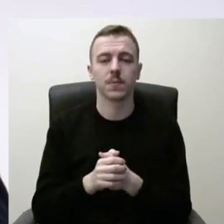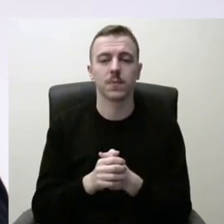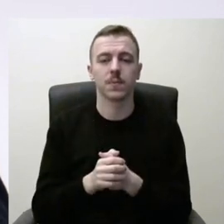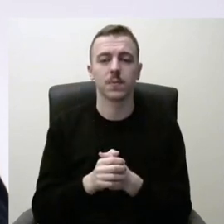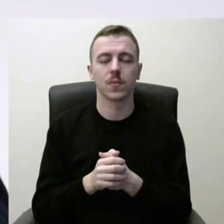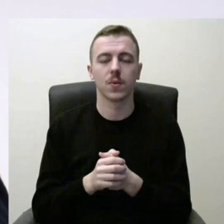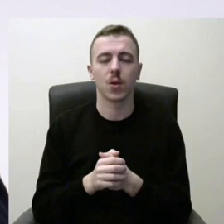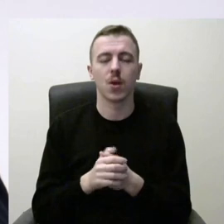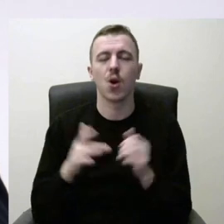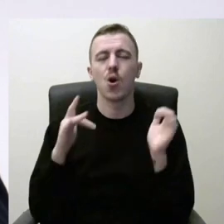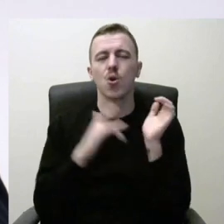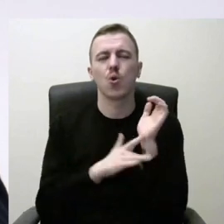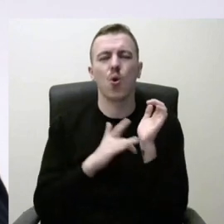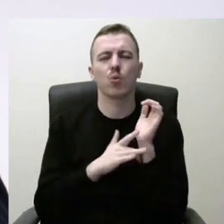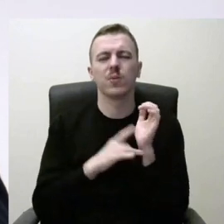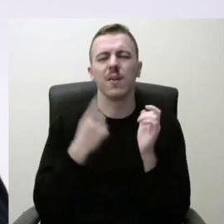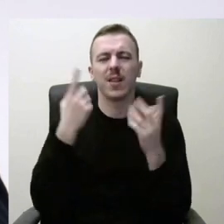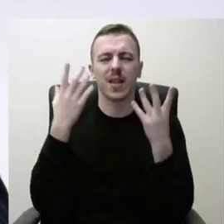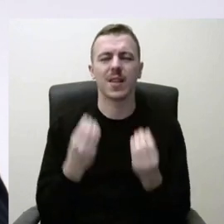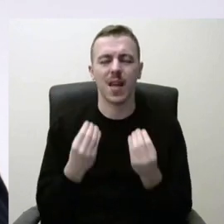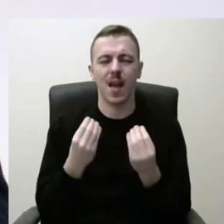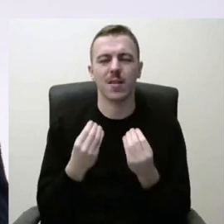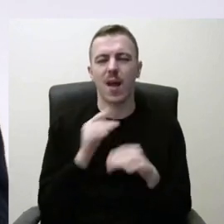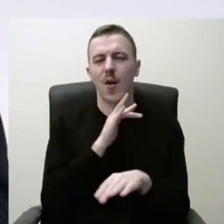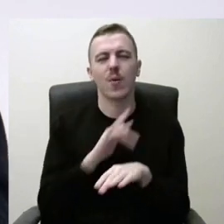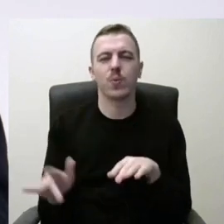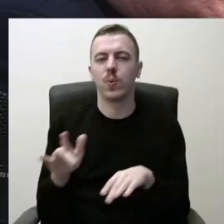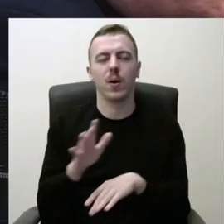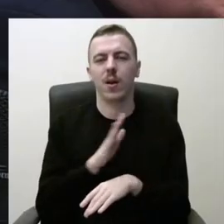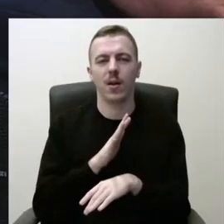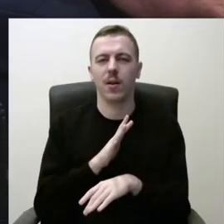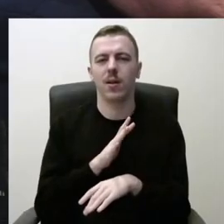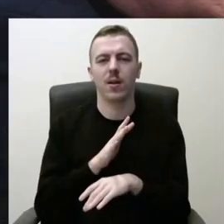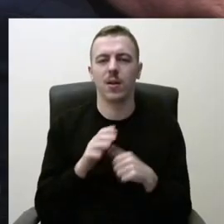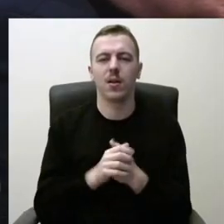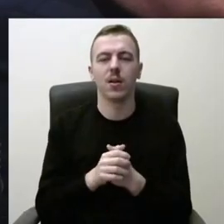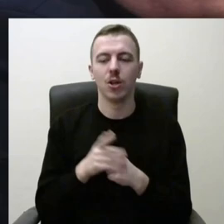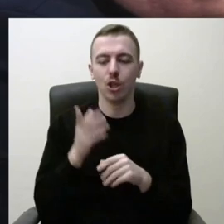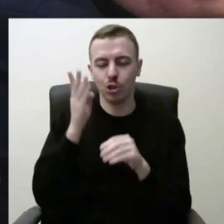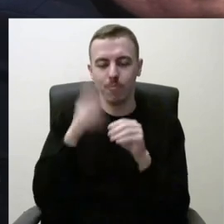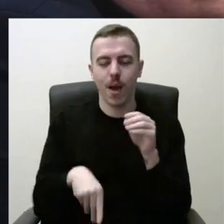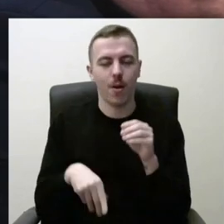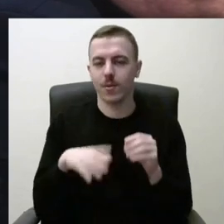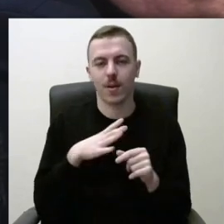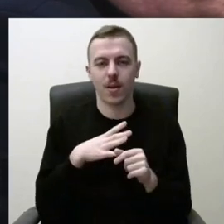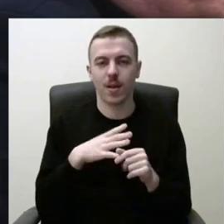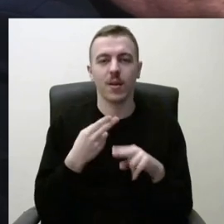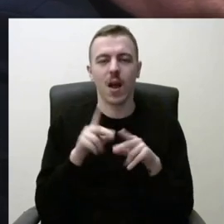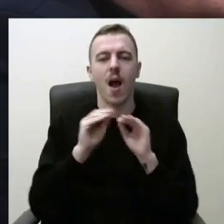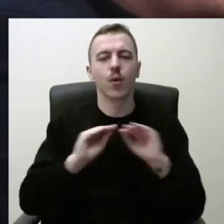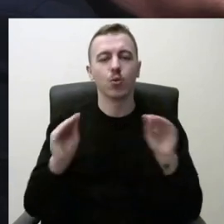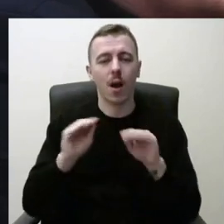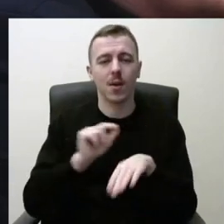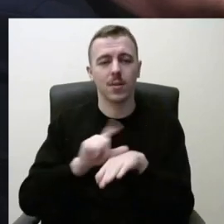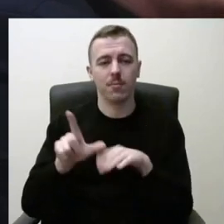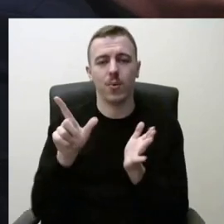Korupcija tai nėra per vieną dieną išgydomas auglys, reiškia, jo paimsi neišpjaus. Viskas susideda iš edukacijos. Ir tai